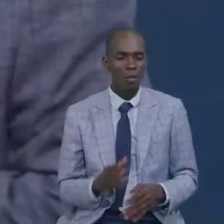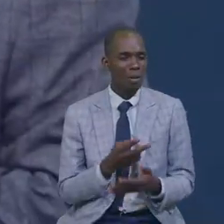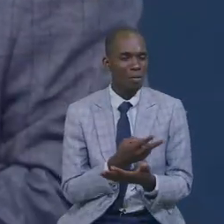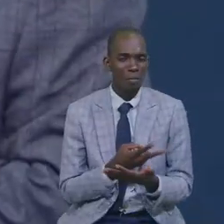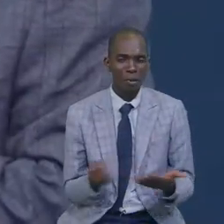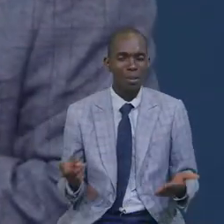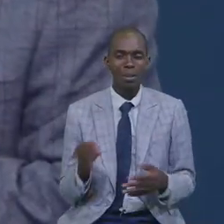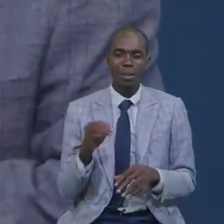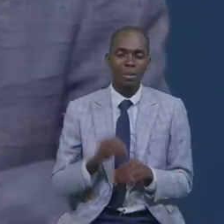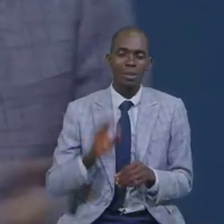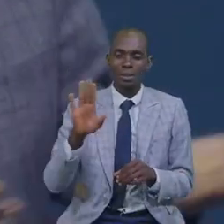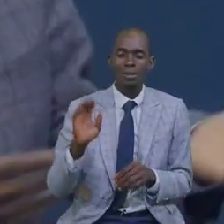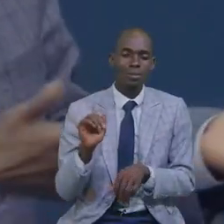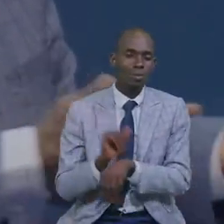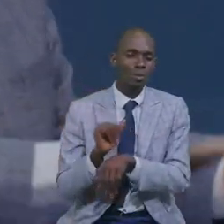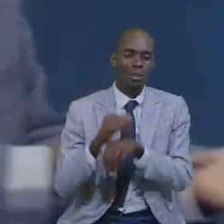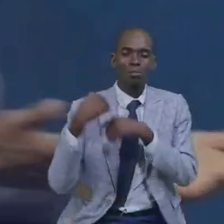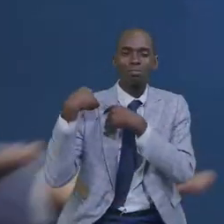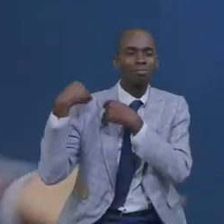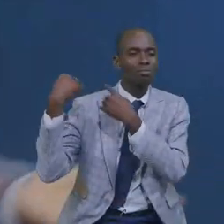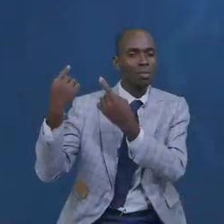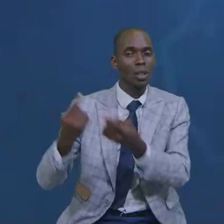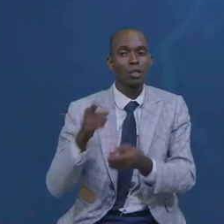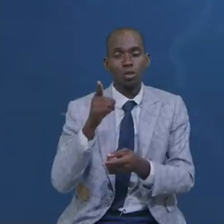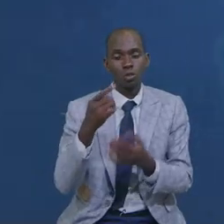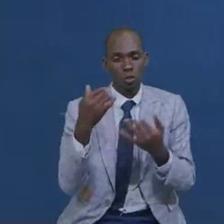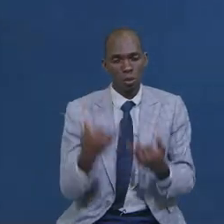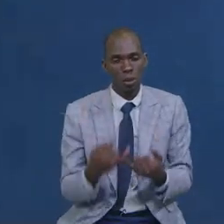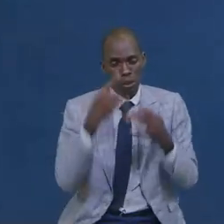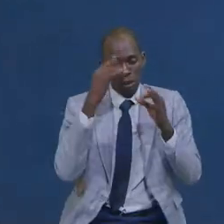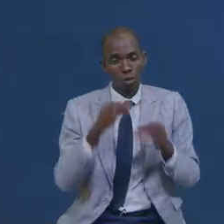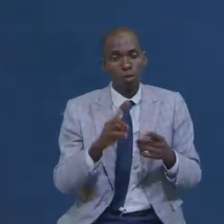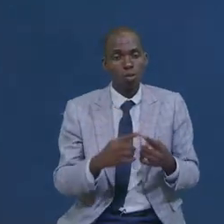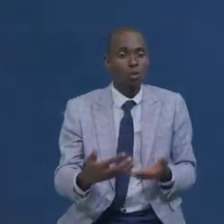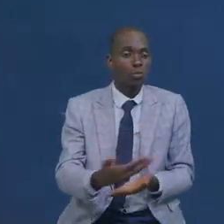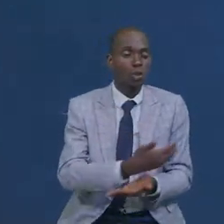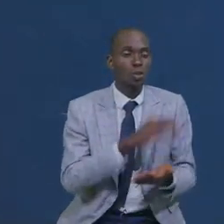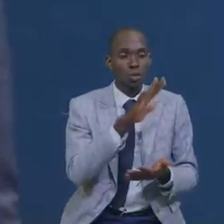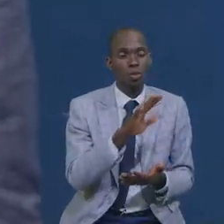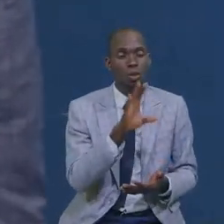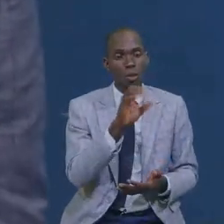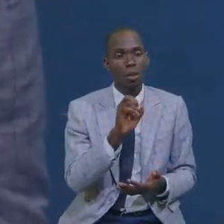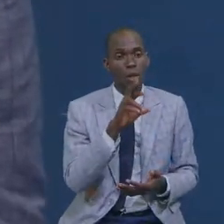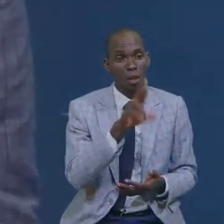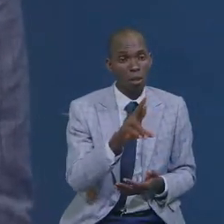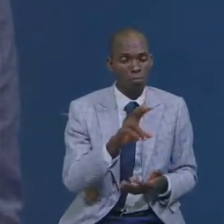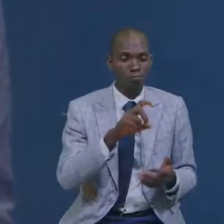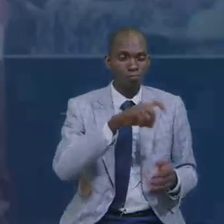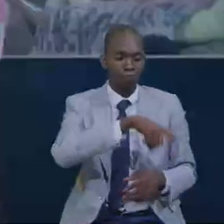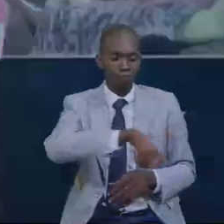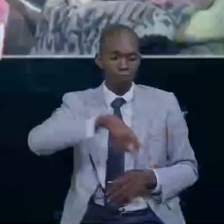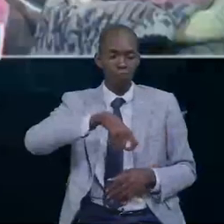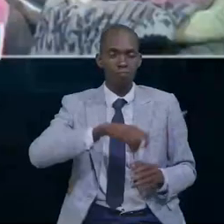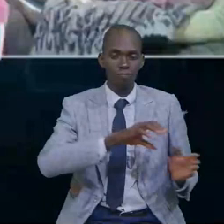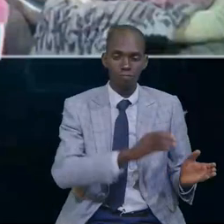il n'a jamais échoué dans sa profession et tu as pris le véhicule et tu